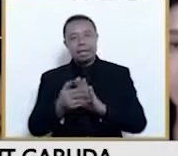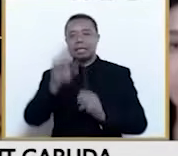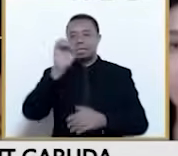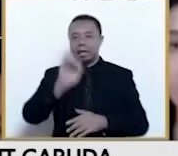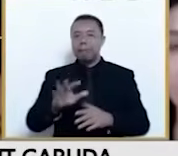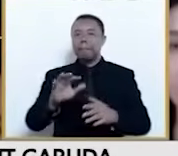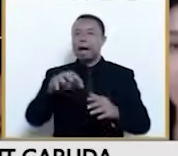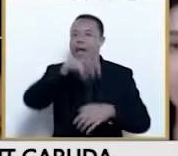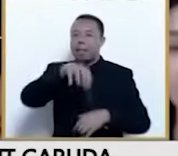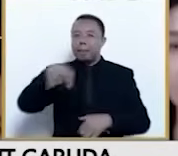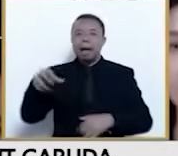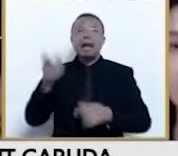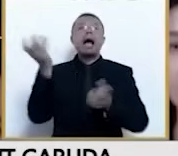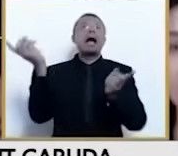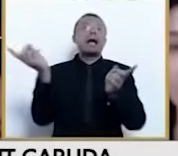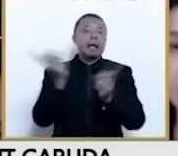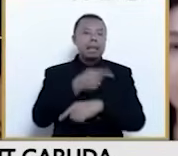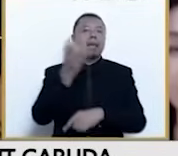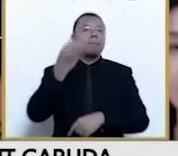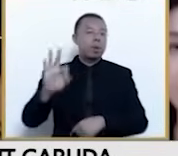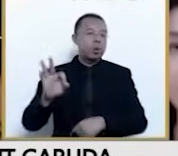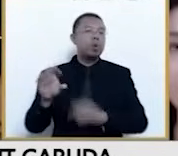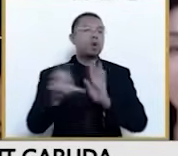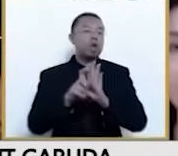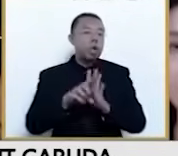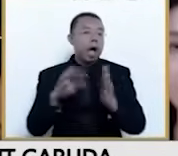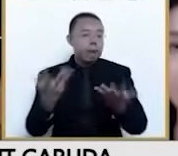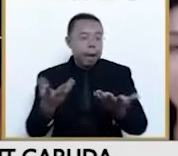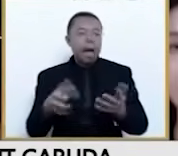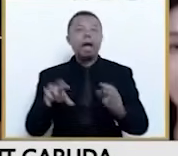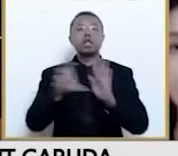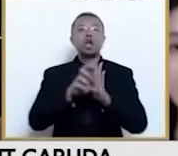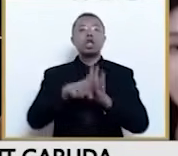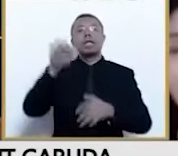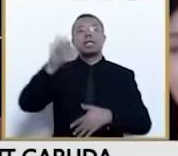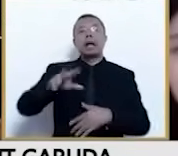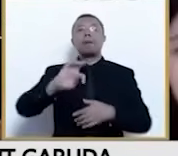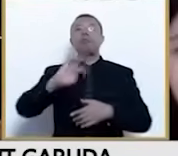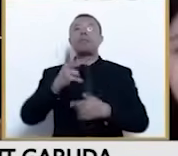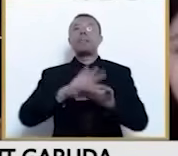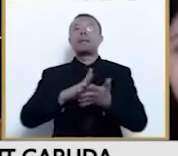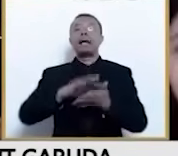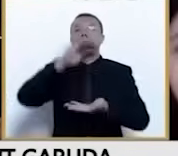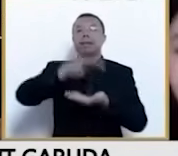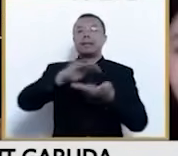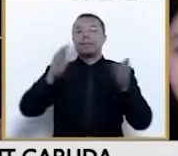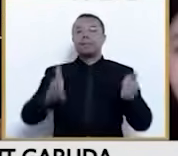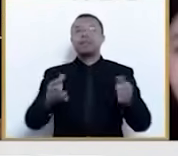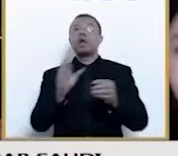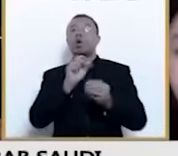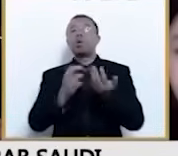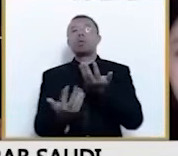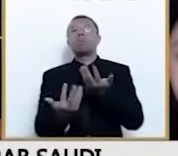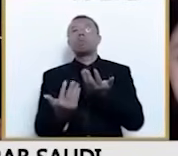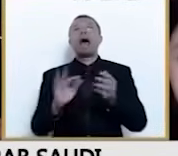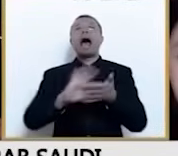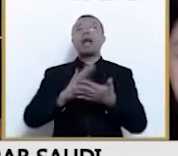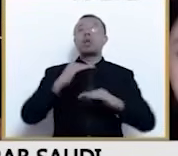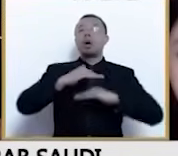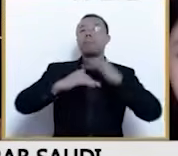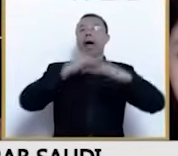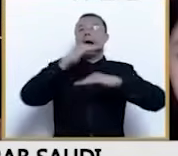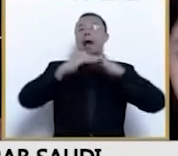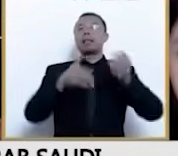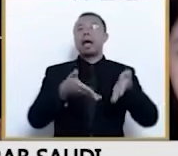sampah produk yang bernilai. Contohnya sampah bisa dikonvert menjadi briket dan bisa jadi pengganti batu bara.